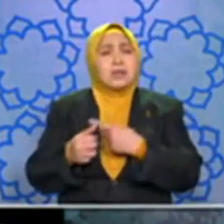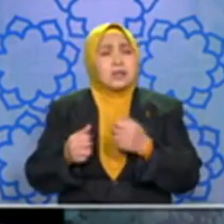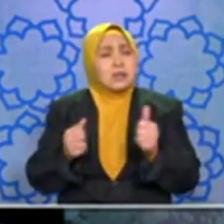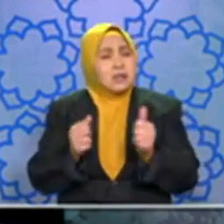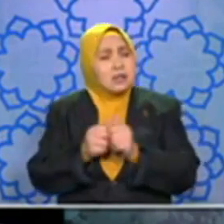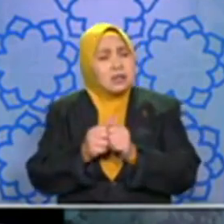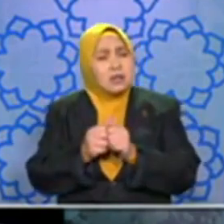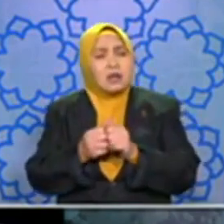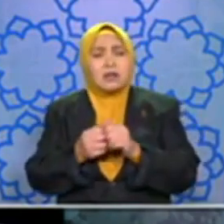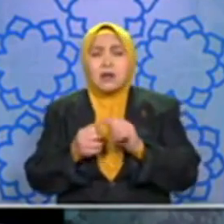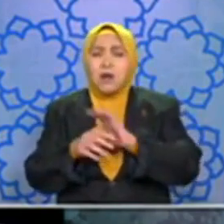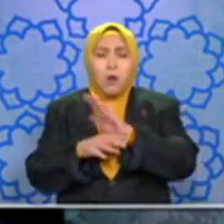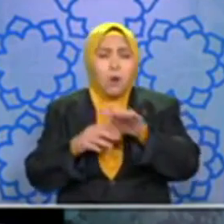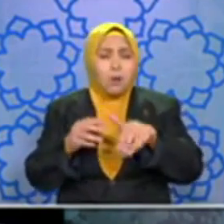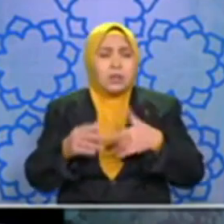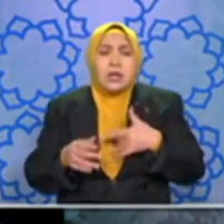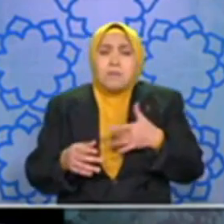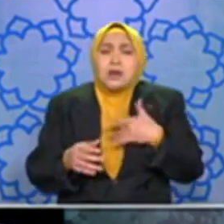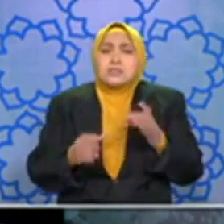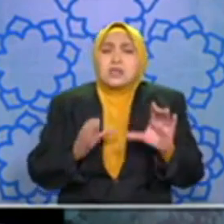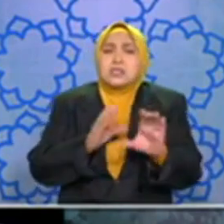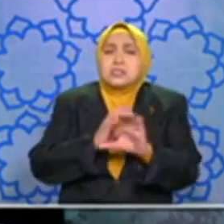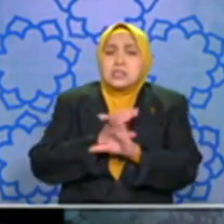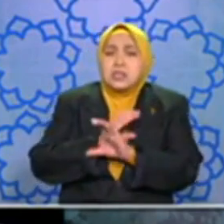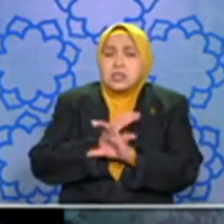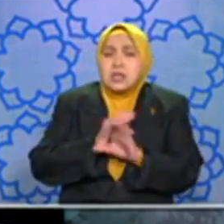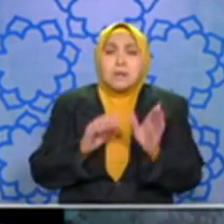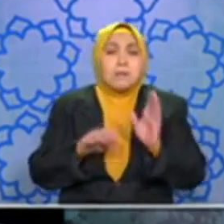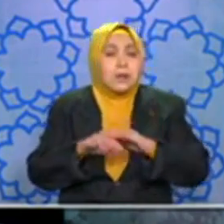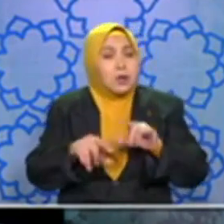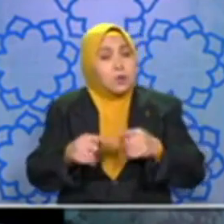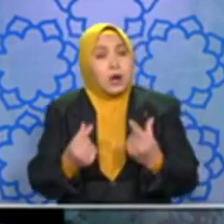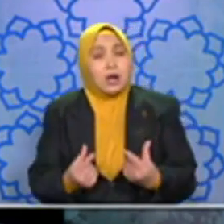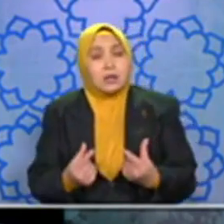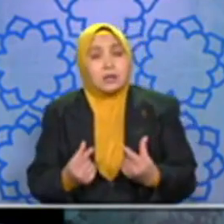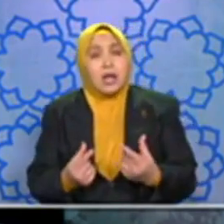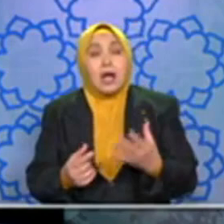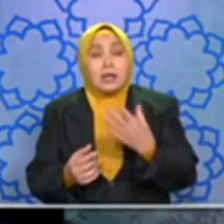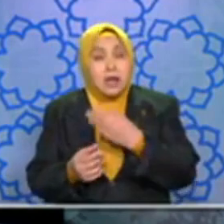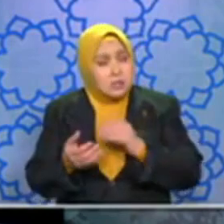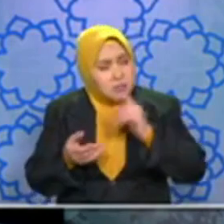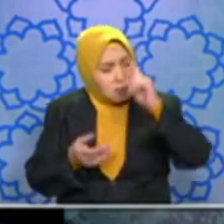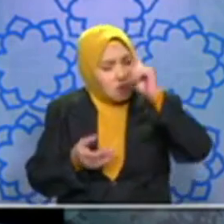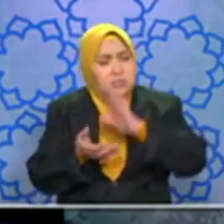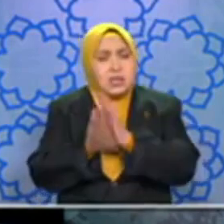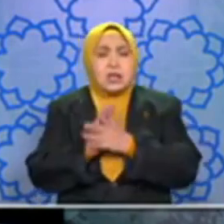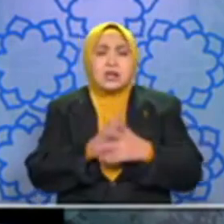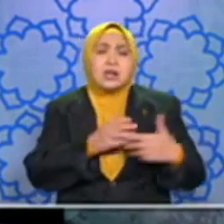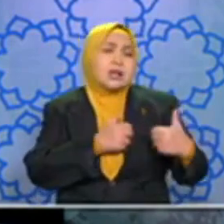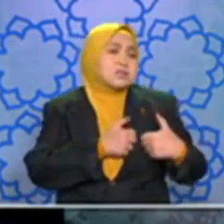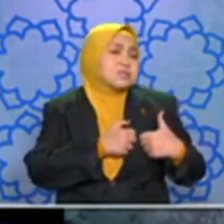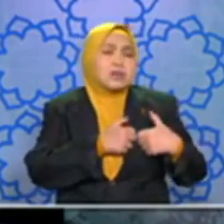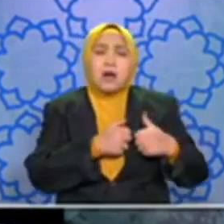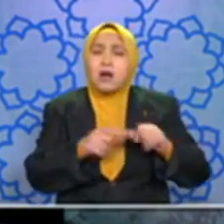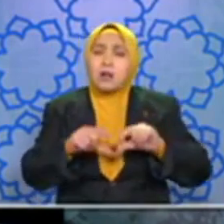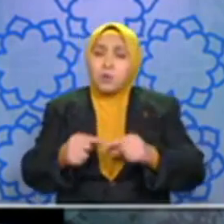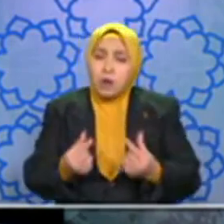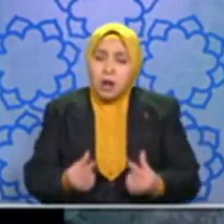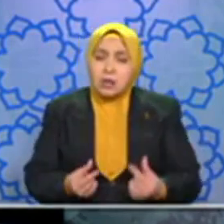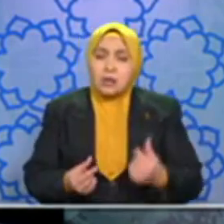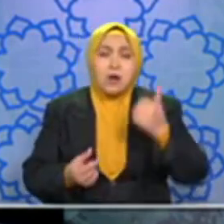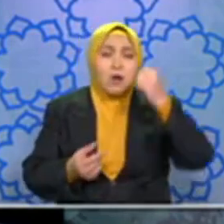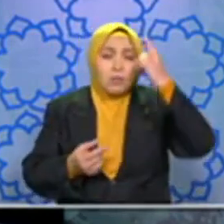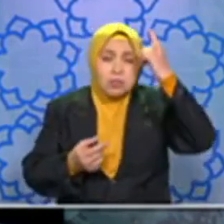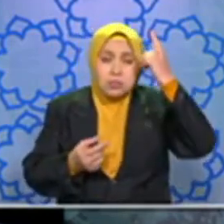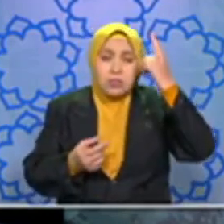penuhkanlah dada-dada kami ini perasaan cintakan kepada Al-Quran, ya Allah. Jadikanlah kami kekasih-kekasih Al-Quran, ya Allah. Ya